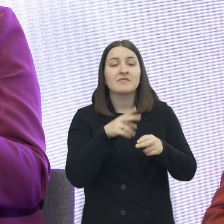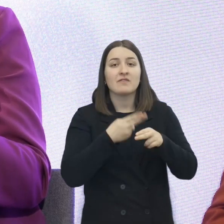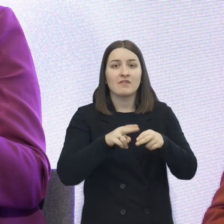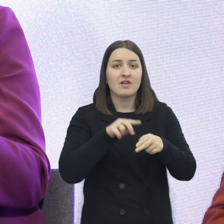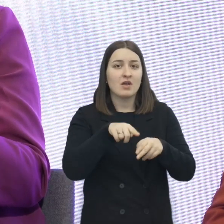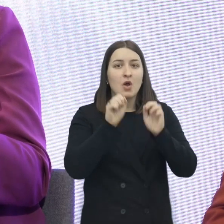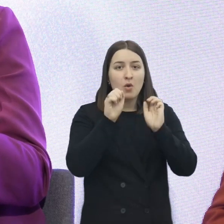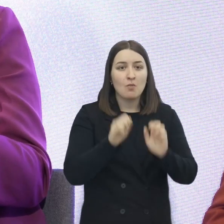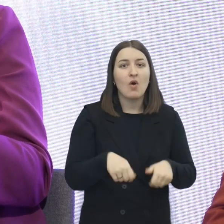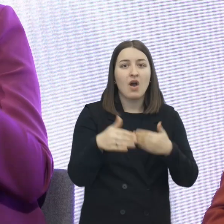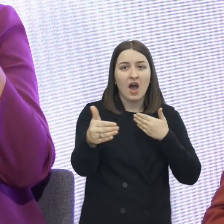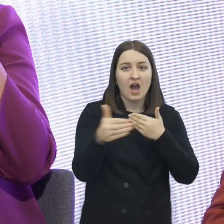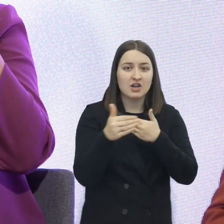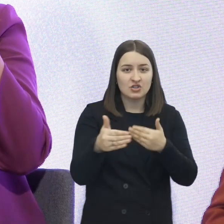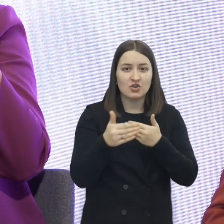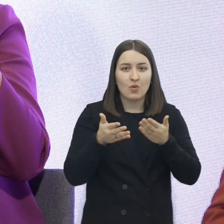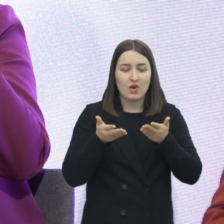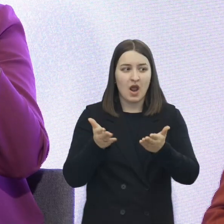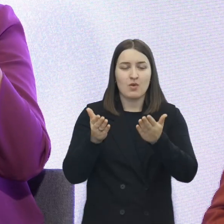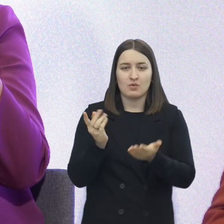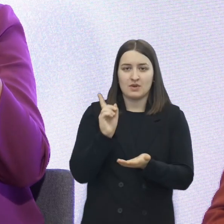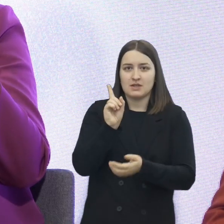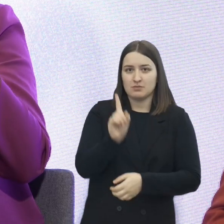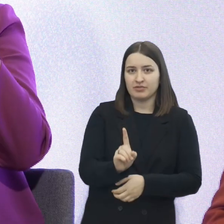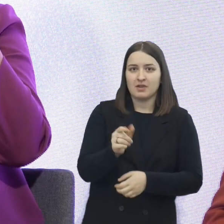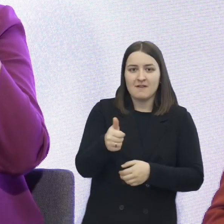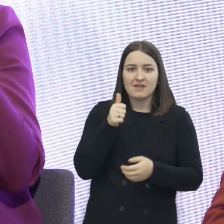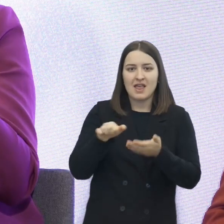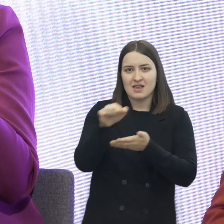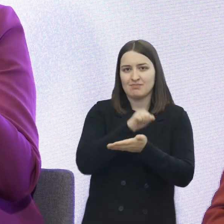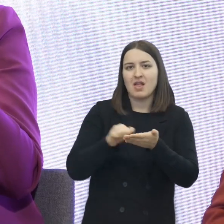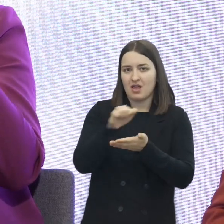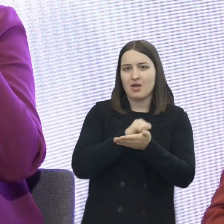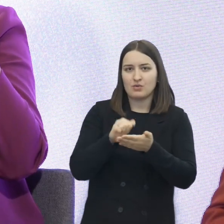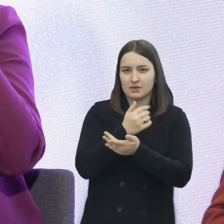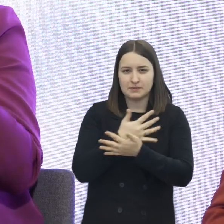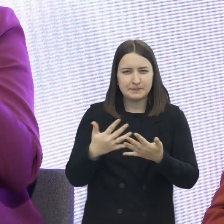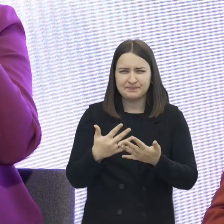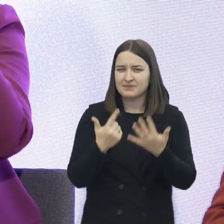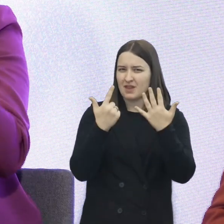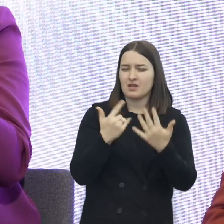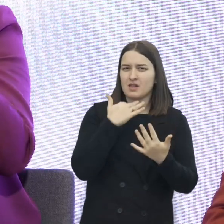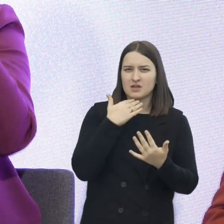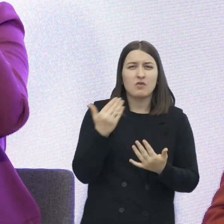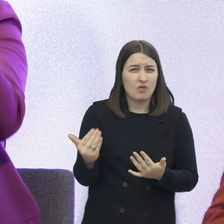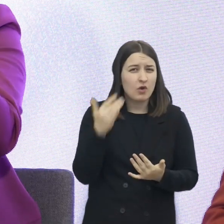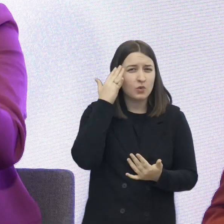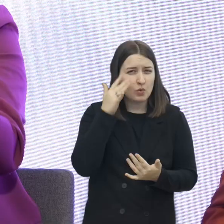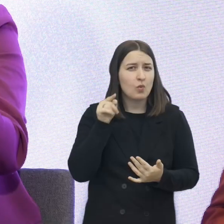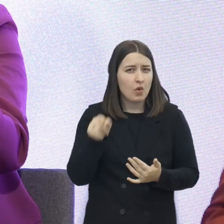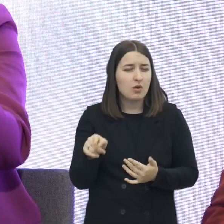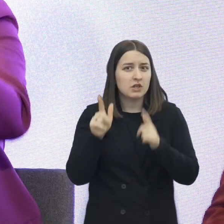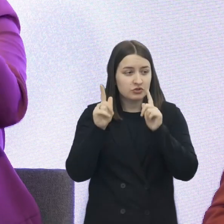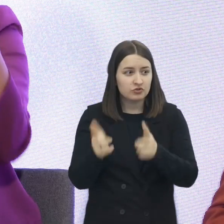galėtų stovėti arčiau kriauklės. Tai yra 7-okų klasių pokalbiai, kuriuos perkelia į